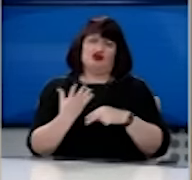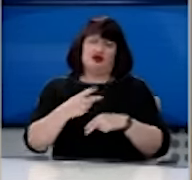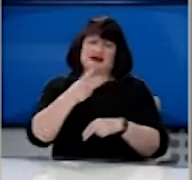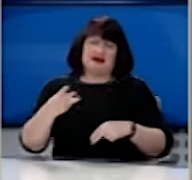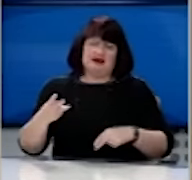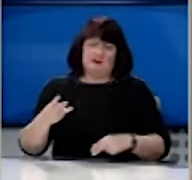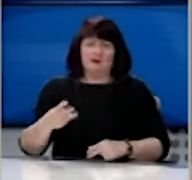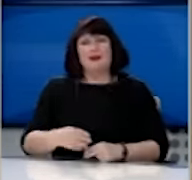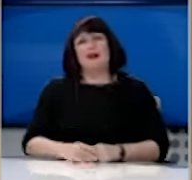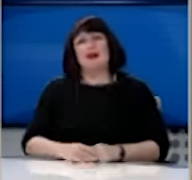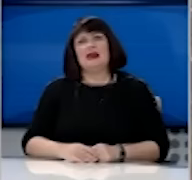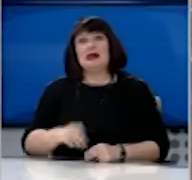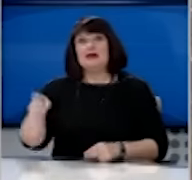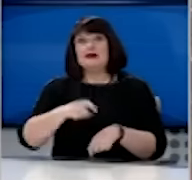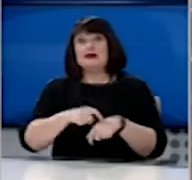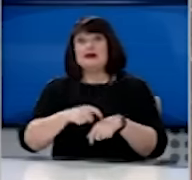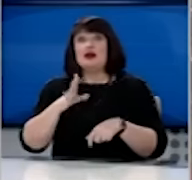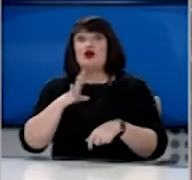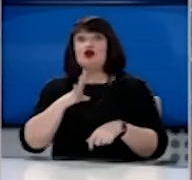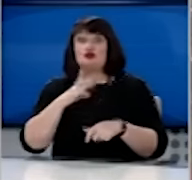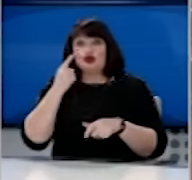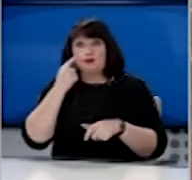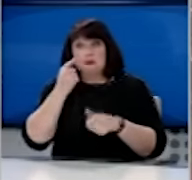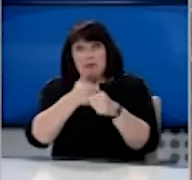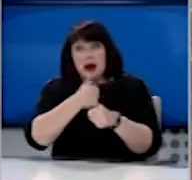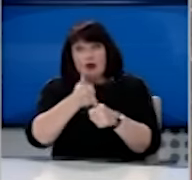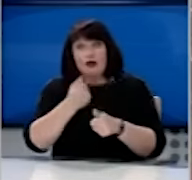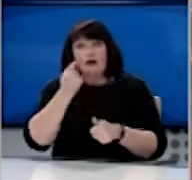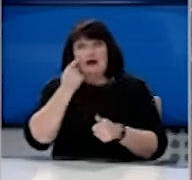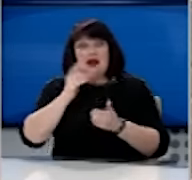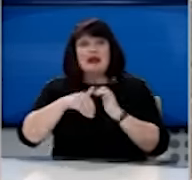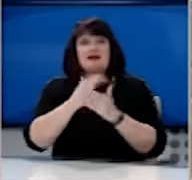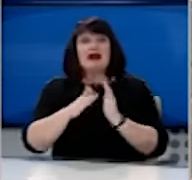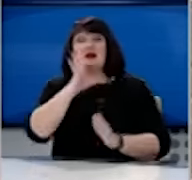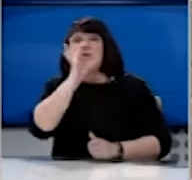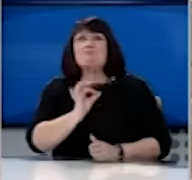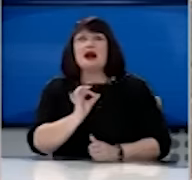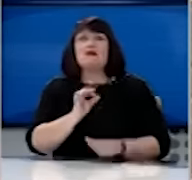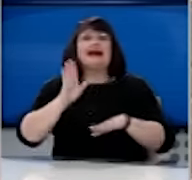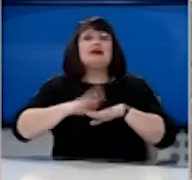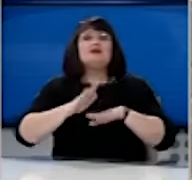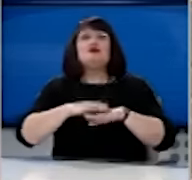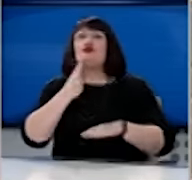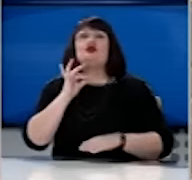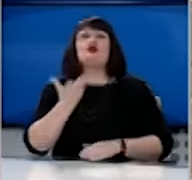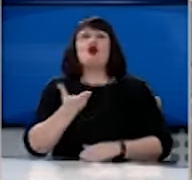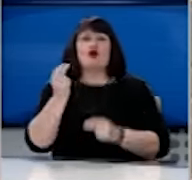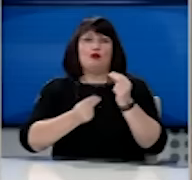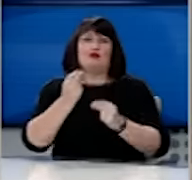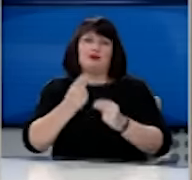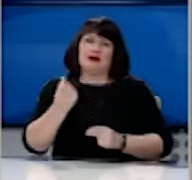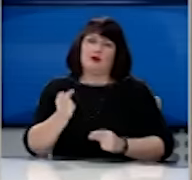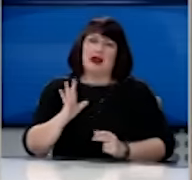κόσμο που μας παρακολουθεί όμως τον ενδιαφέρει να ακούσει ποιες είναι οι πραγματικές αιτίες για τα προβλήματά